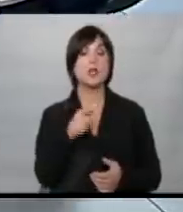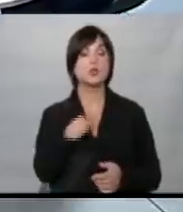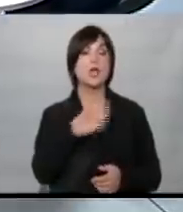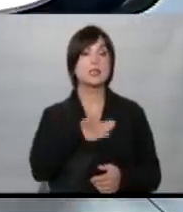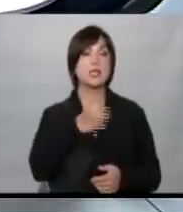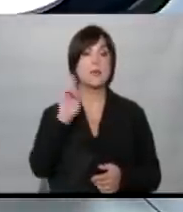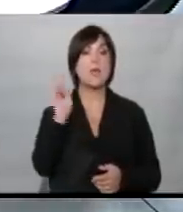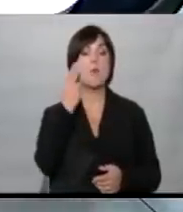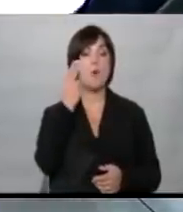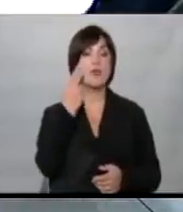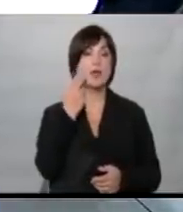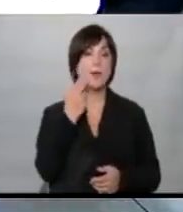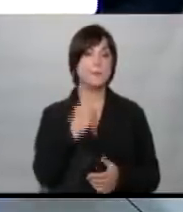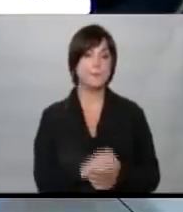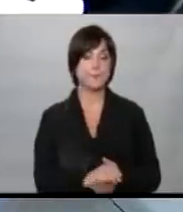сакам да ги повикам